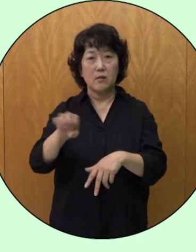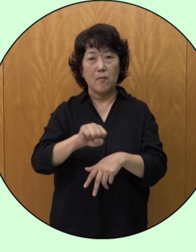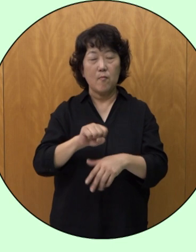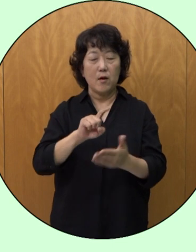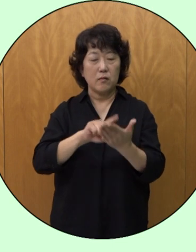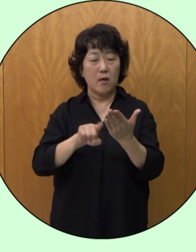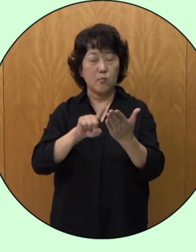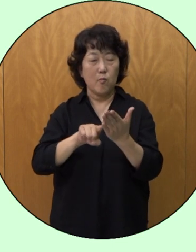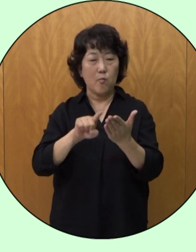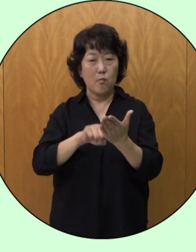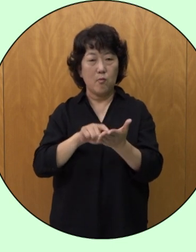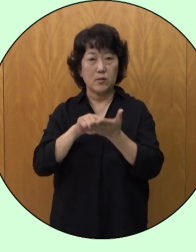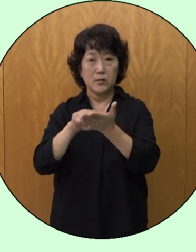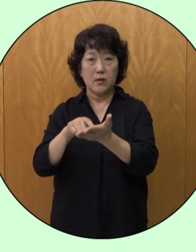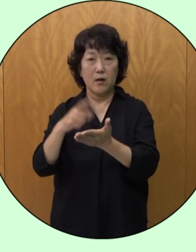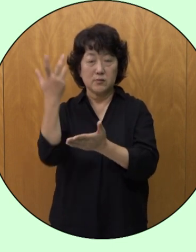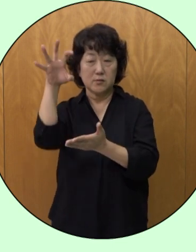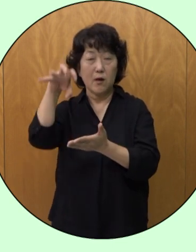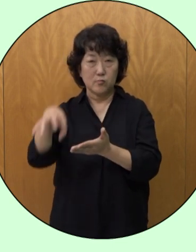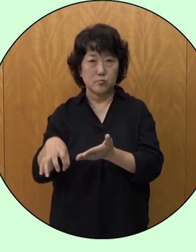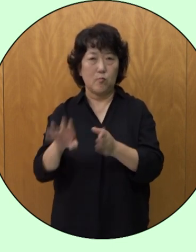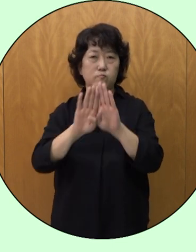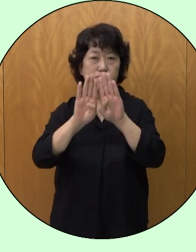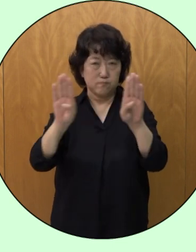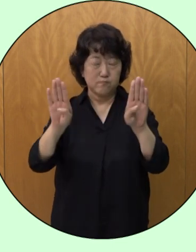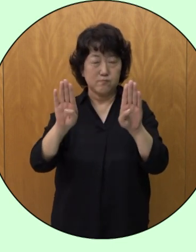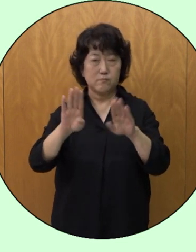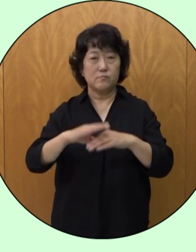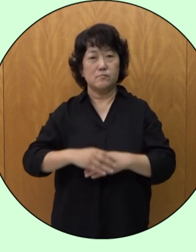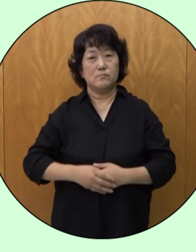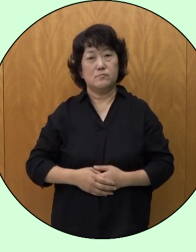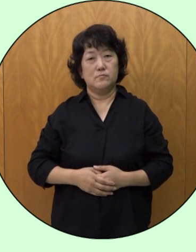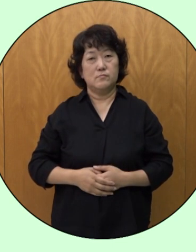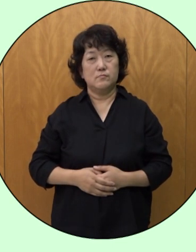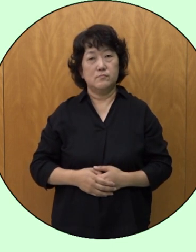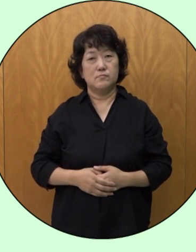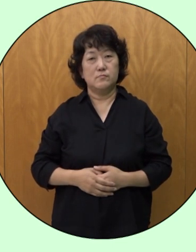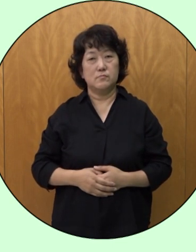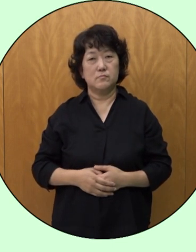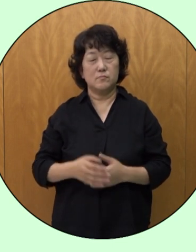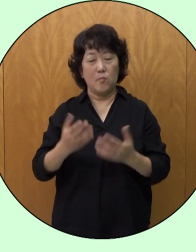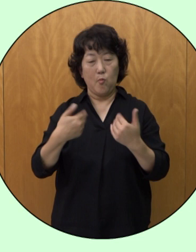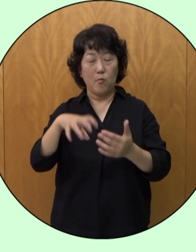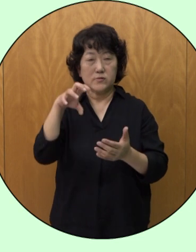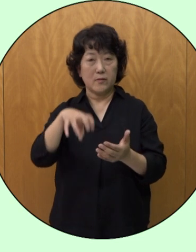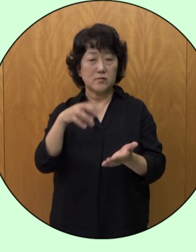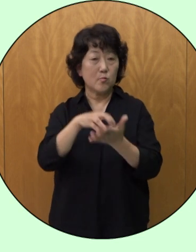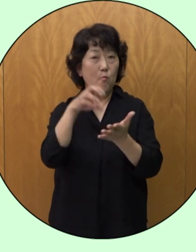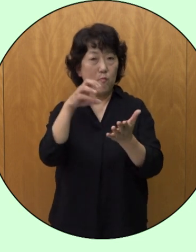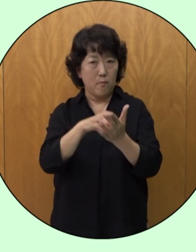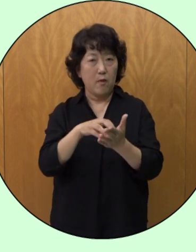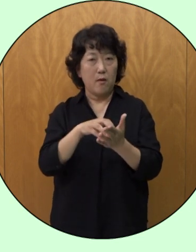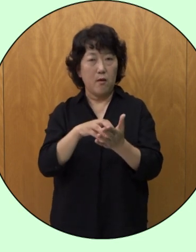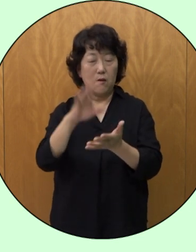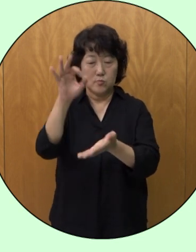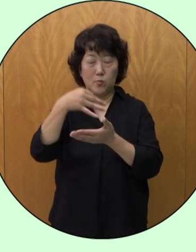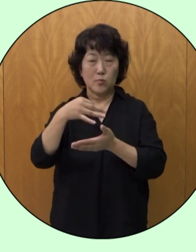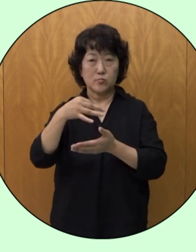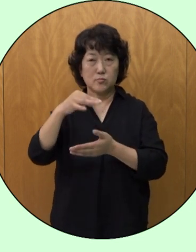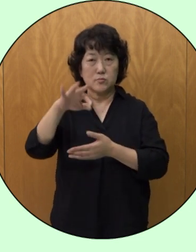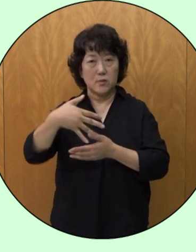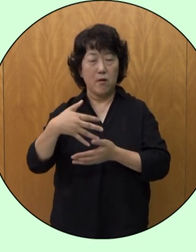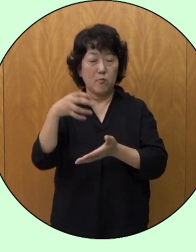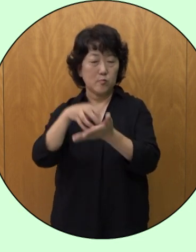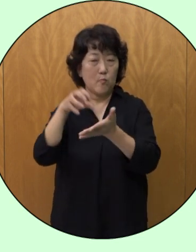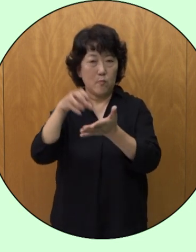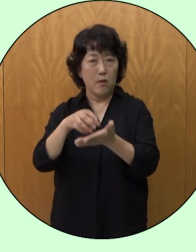治手のひら市役所がオープンいたしました。戸籍関係証明書や所得課税証明